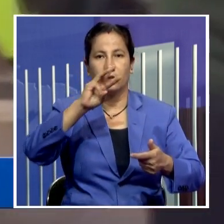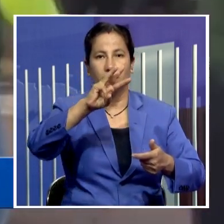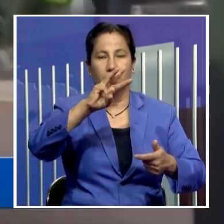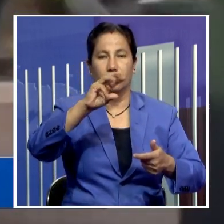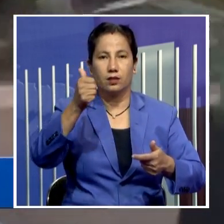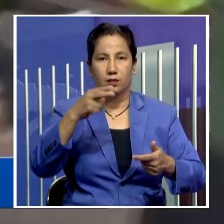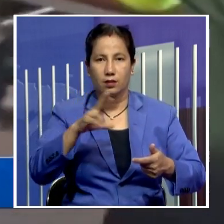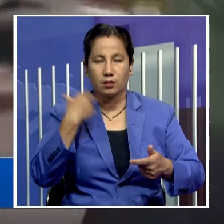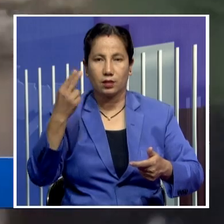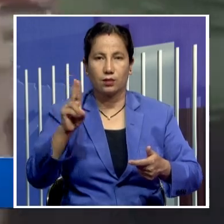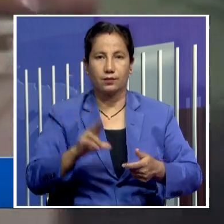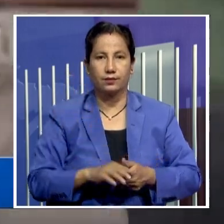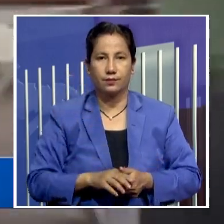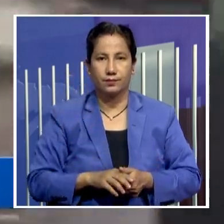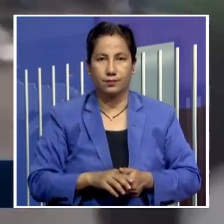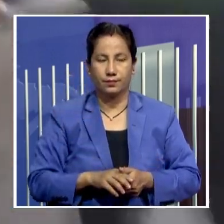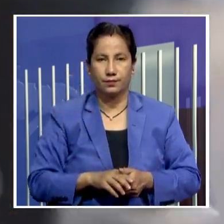गयो।